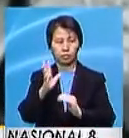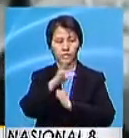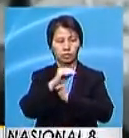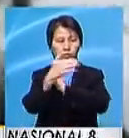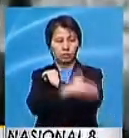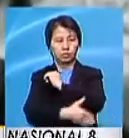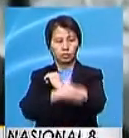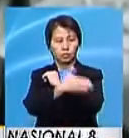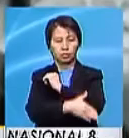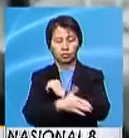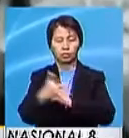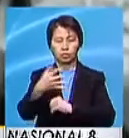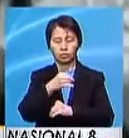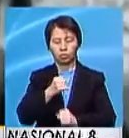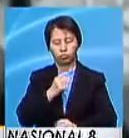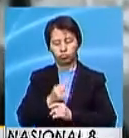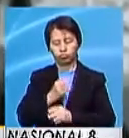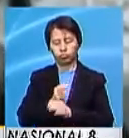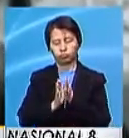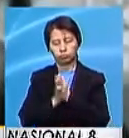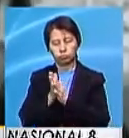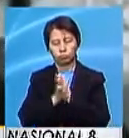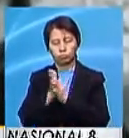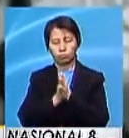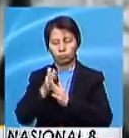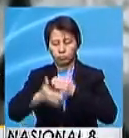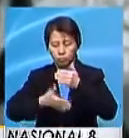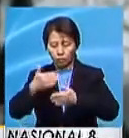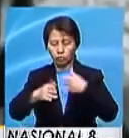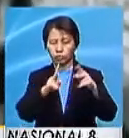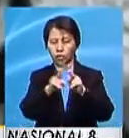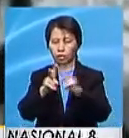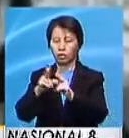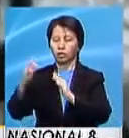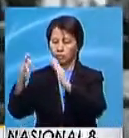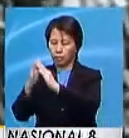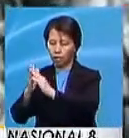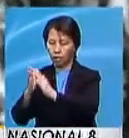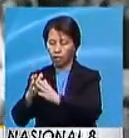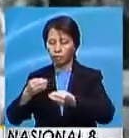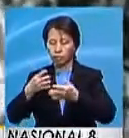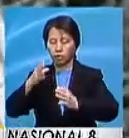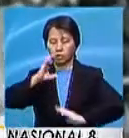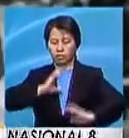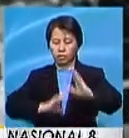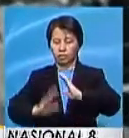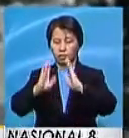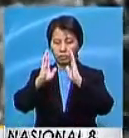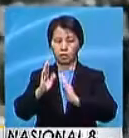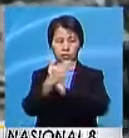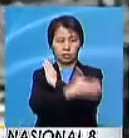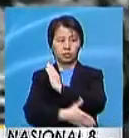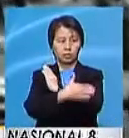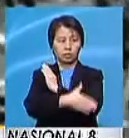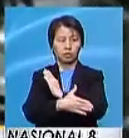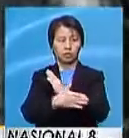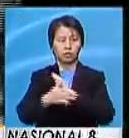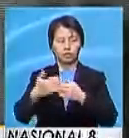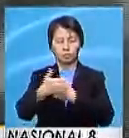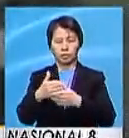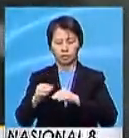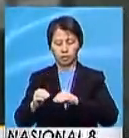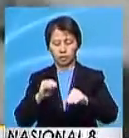negara. Selain kegigihan Tun Abdul Razak memacu desa dan kota untuk memenuhi impian bangsa dan negara, Bilik Gerakan